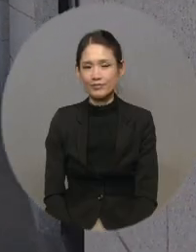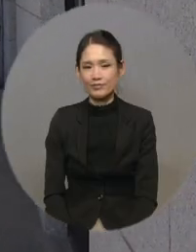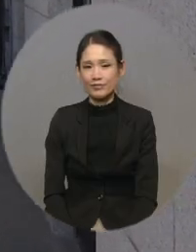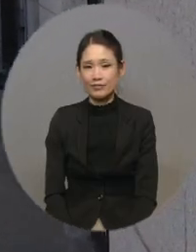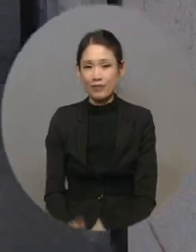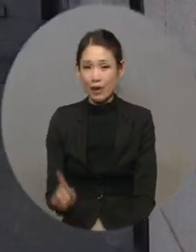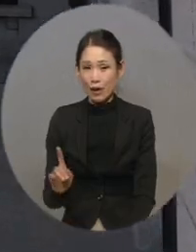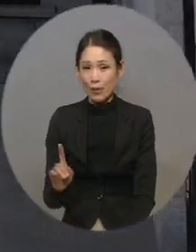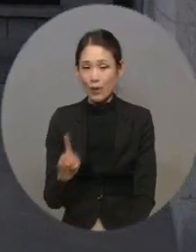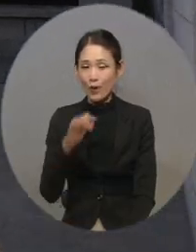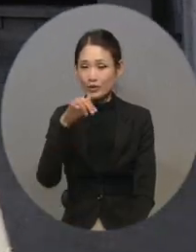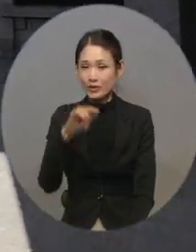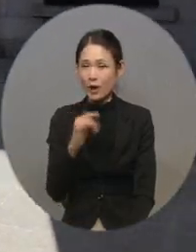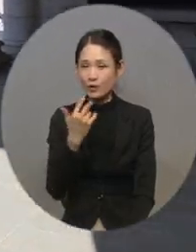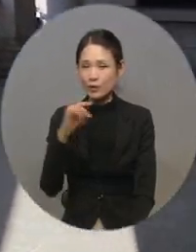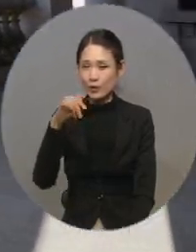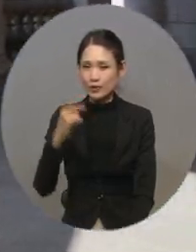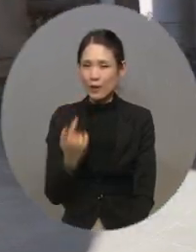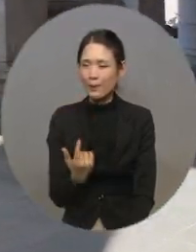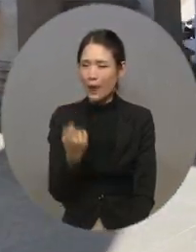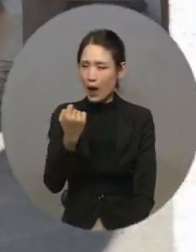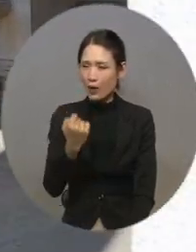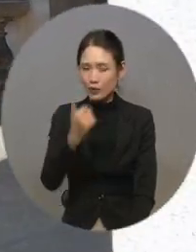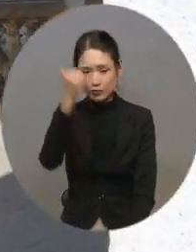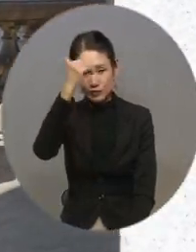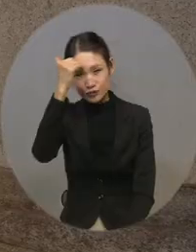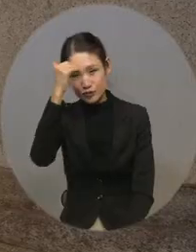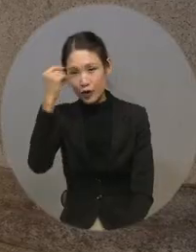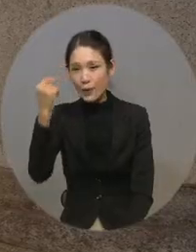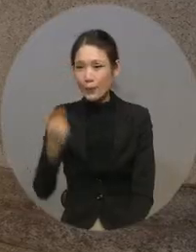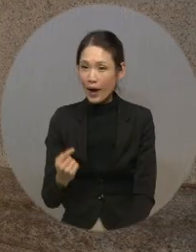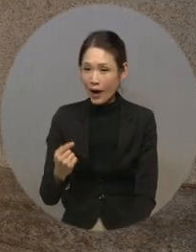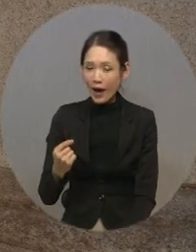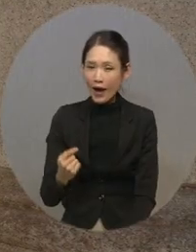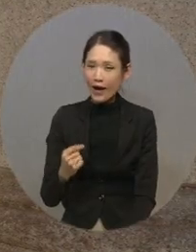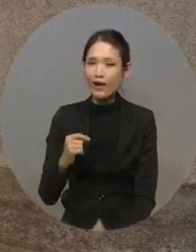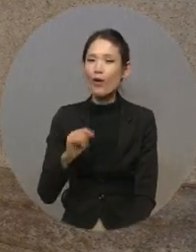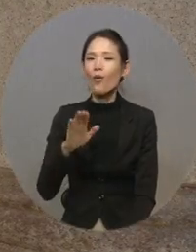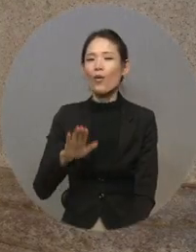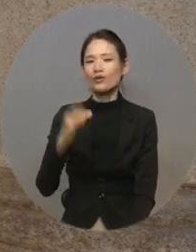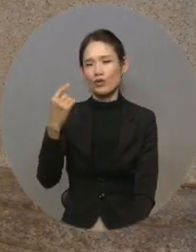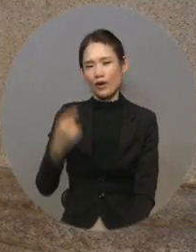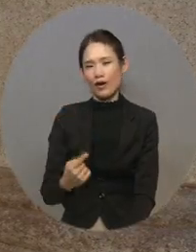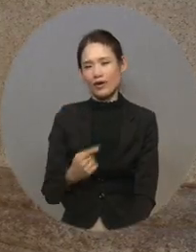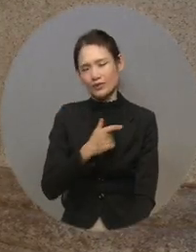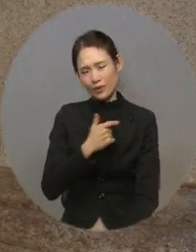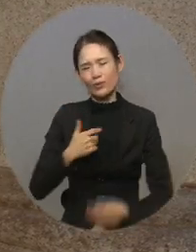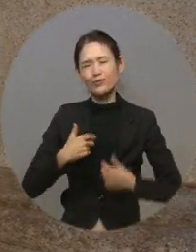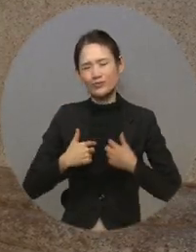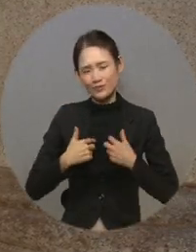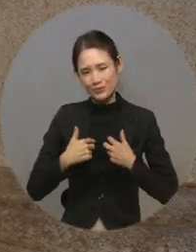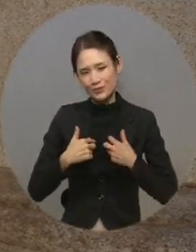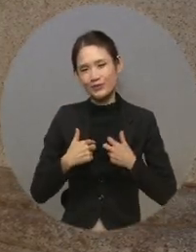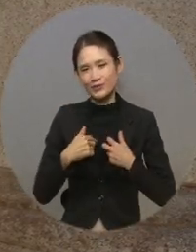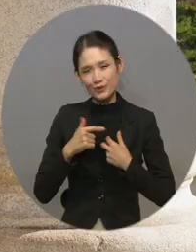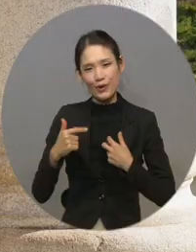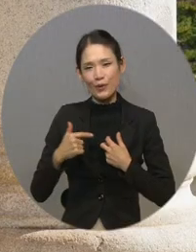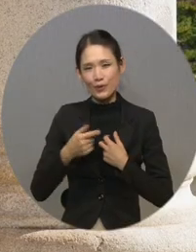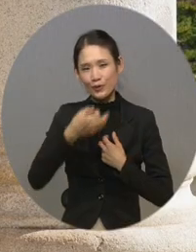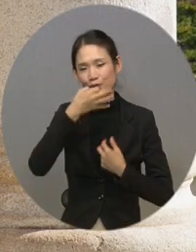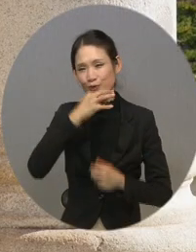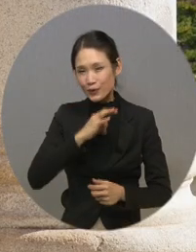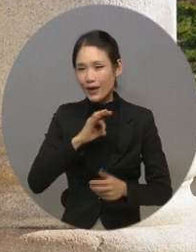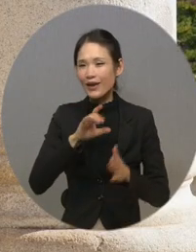바로 석조전 관람전으로 올 수도 있네요. 오늘 석조전을 와보니 너무 재밌고 너무